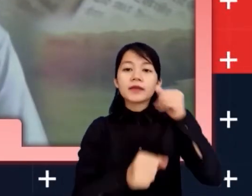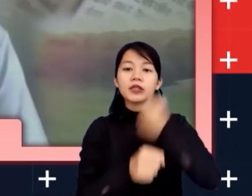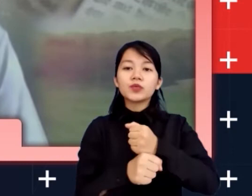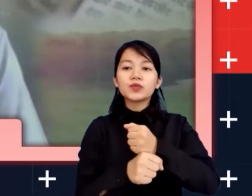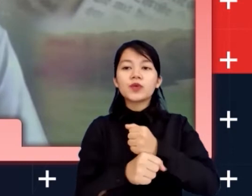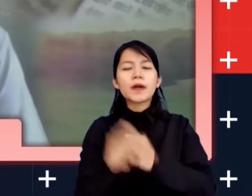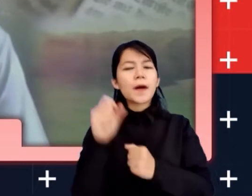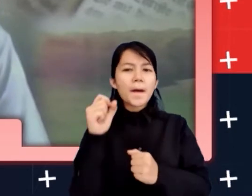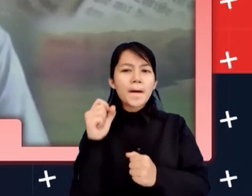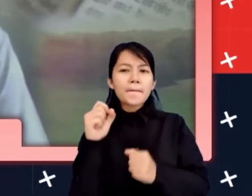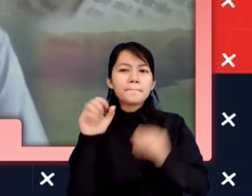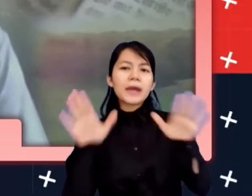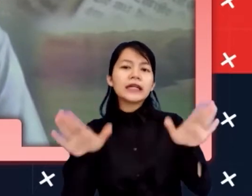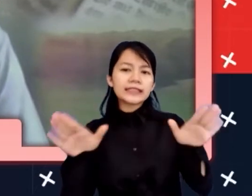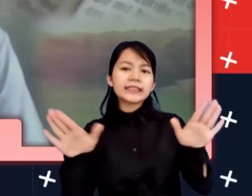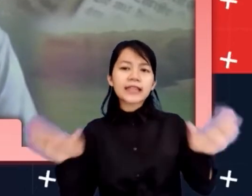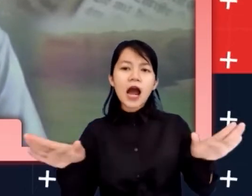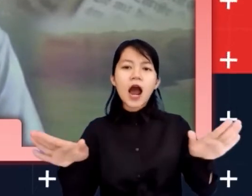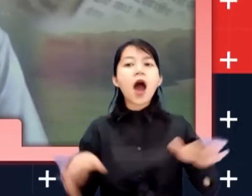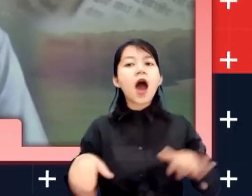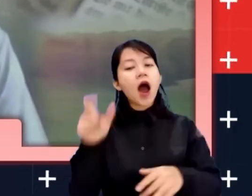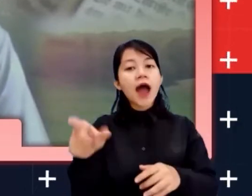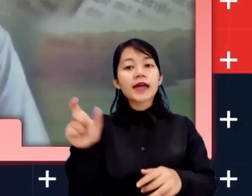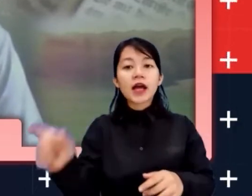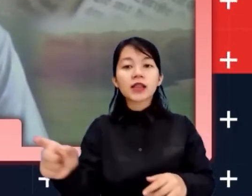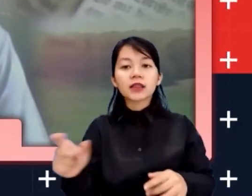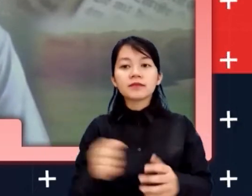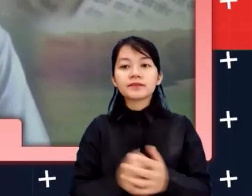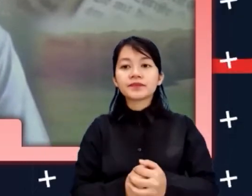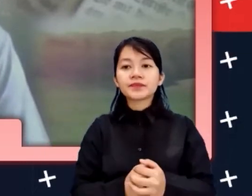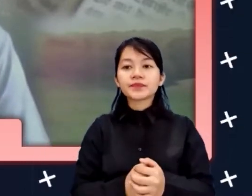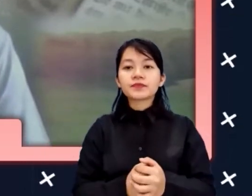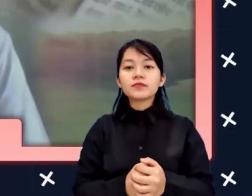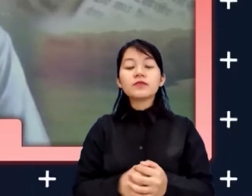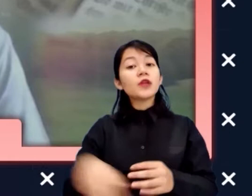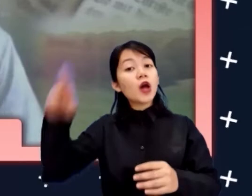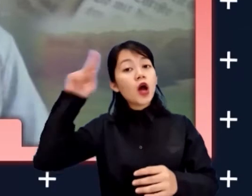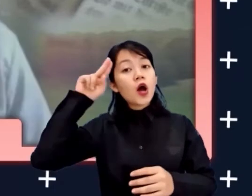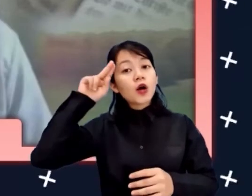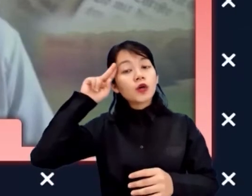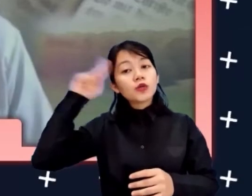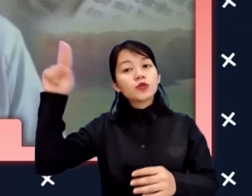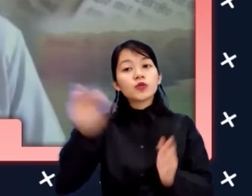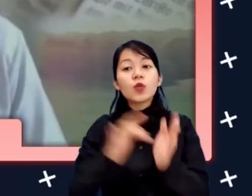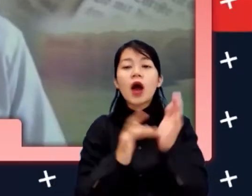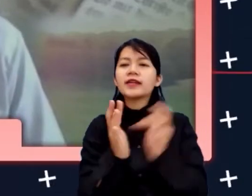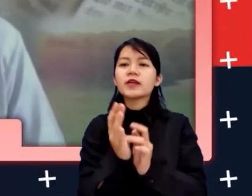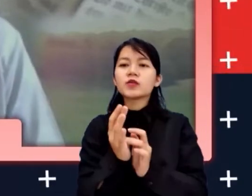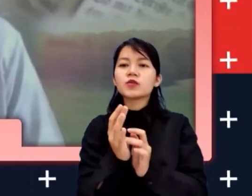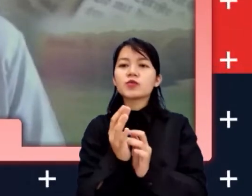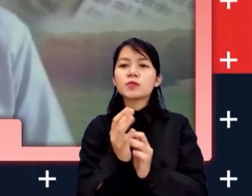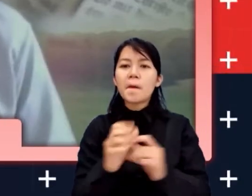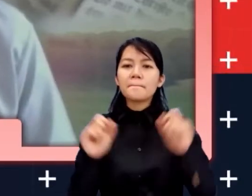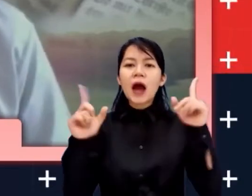Yesus bangkit pada hari Minggu. Kita bersyukur karena di dalam keempat Injil, Matius,